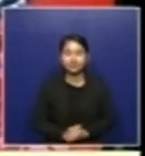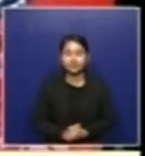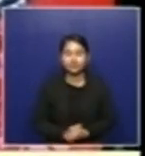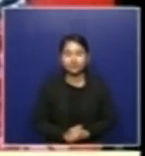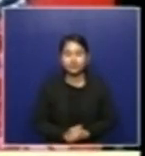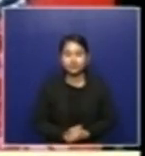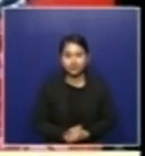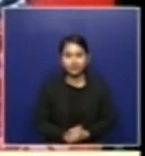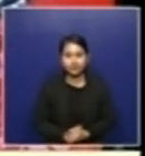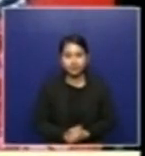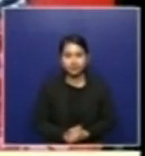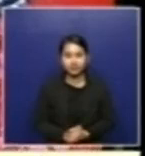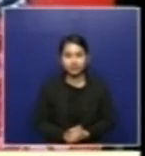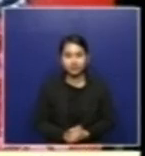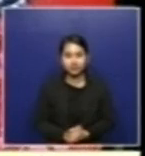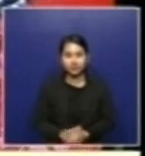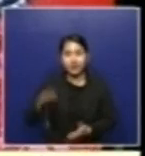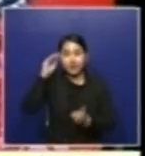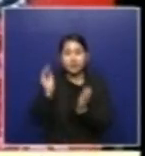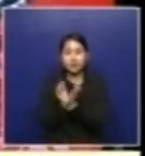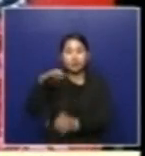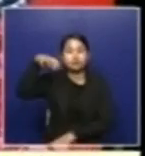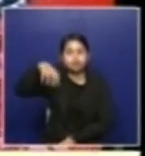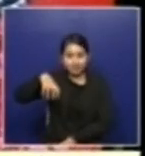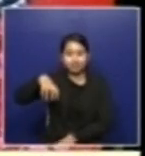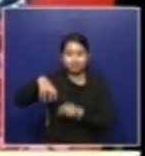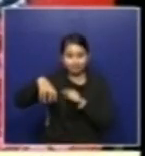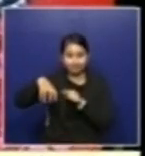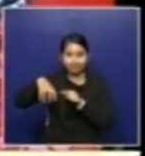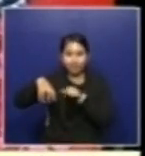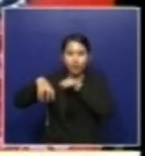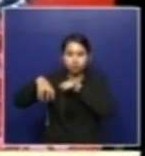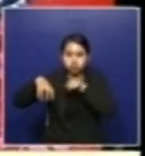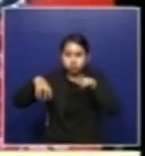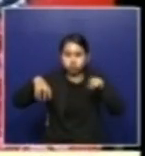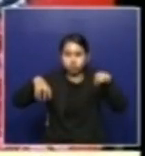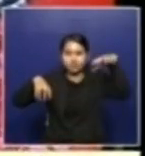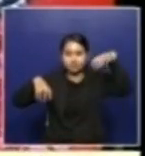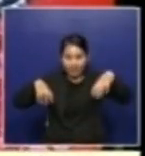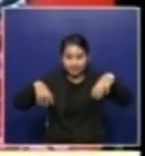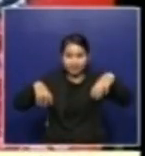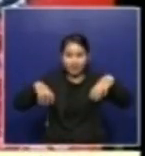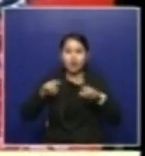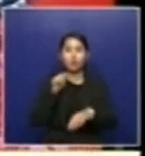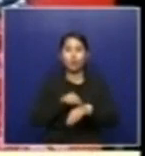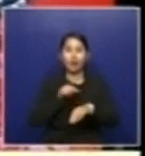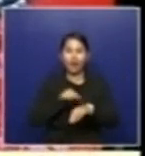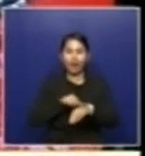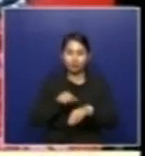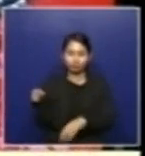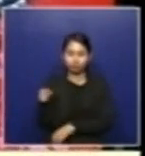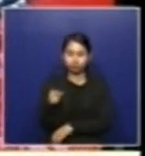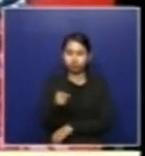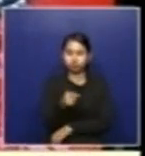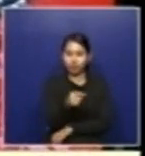านเห็นไหมครับว่าจากสถานีทุ่งมหาเมฆเนี่ยไปถึงบ่อนเฮียนตีเนี่ยใช้เวลาเดินทางนะครับ